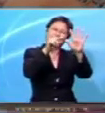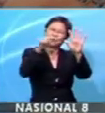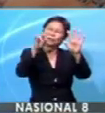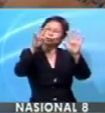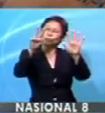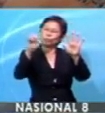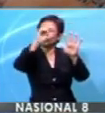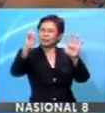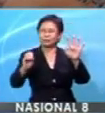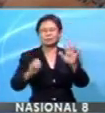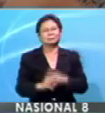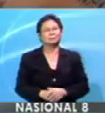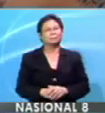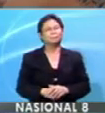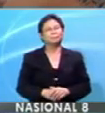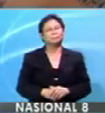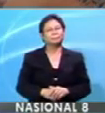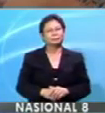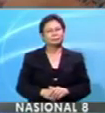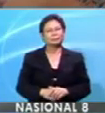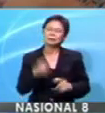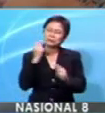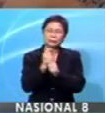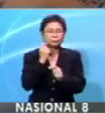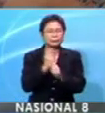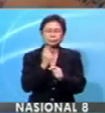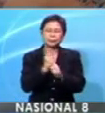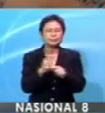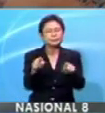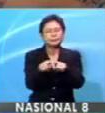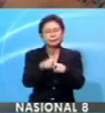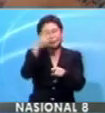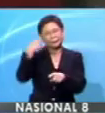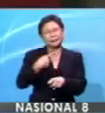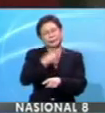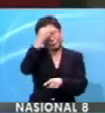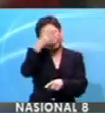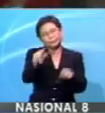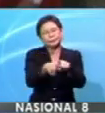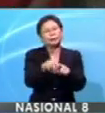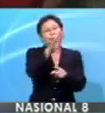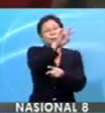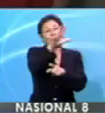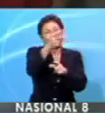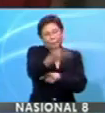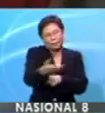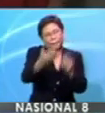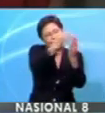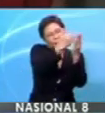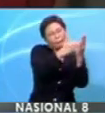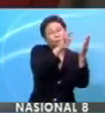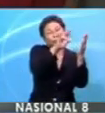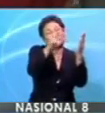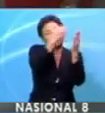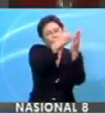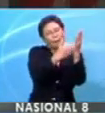tempat-tempat lain kekal harganya seperti yang kita umumkan dulu 73 produk komoditi tersebut